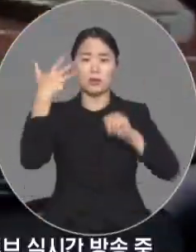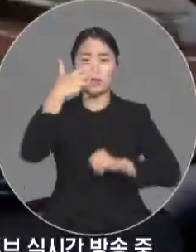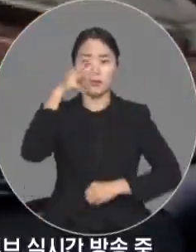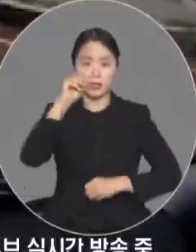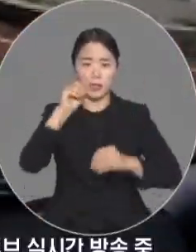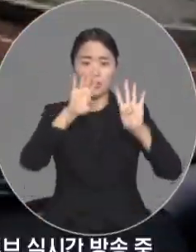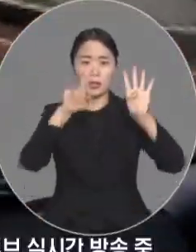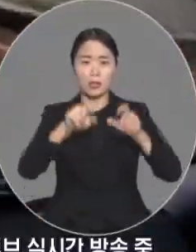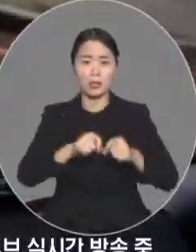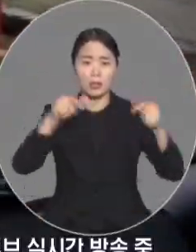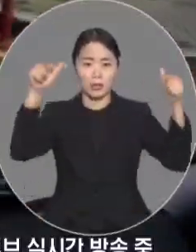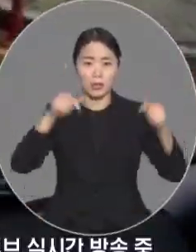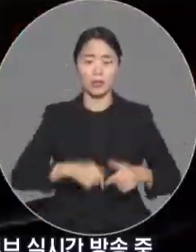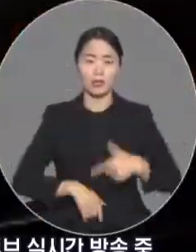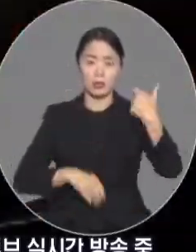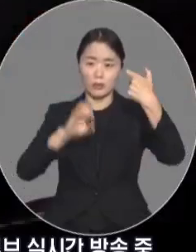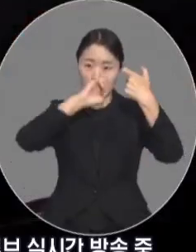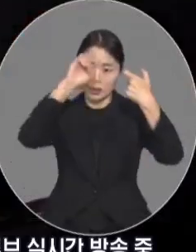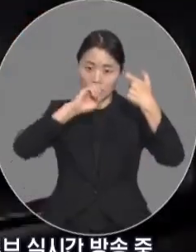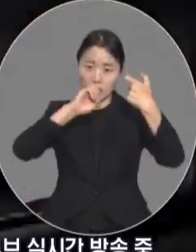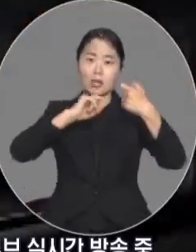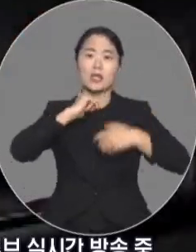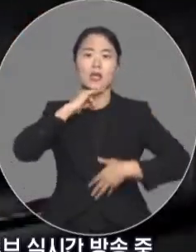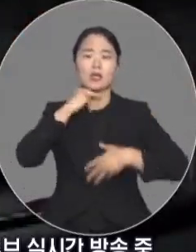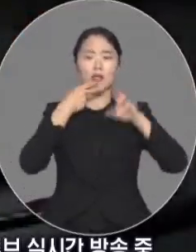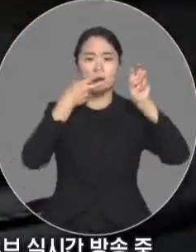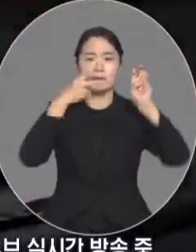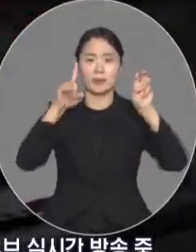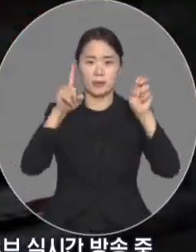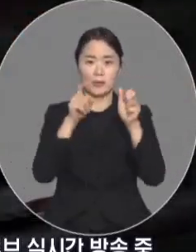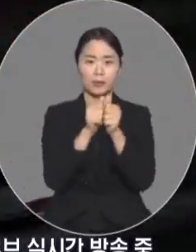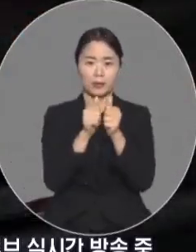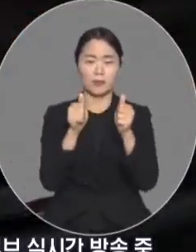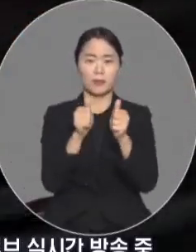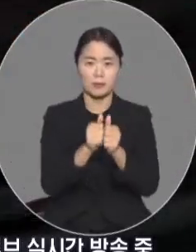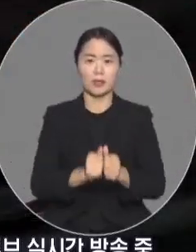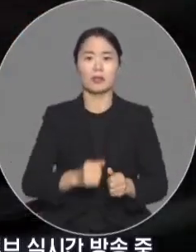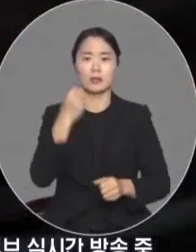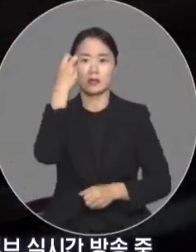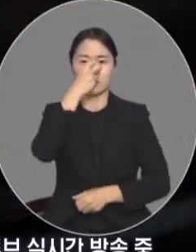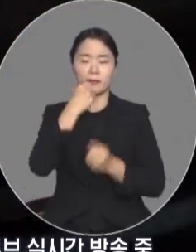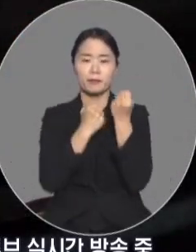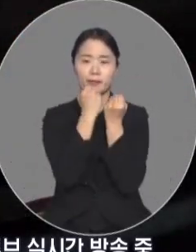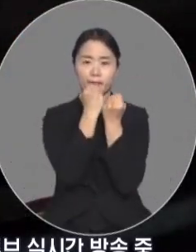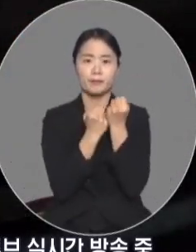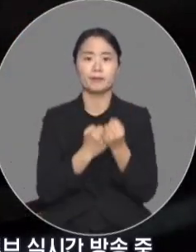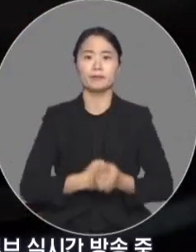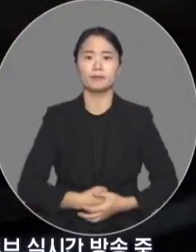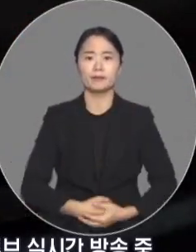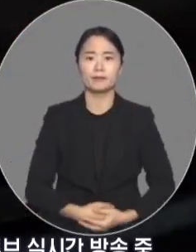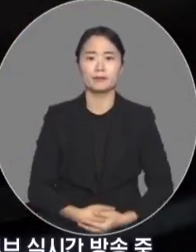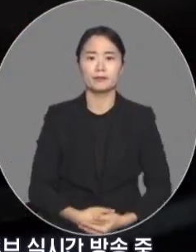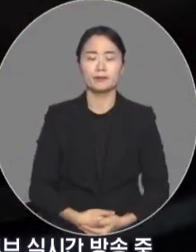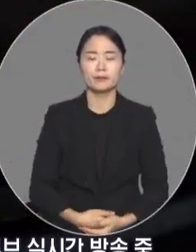4배나 늘었고 60% 이상은 20대로 나타났다고 경찰은 설명했습니다. UBC 뉴스 성기원입니다.